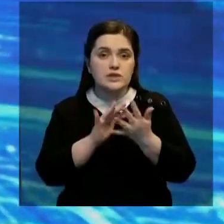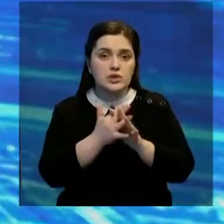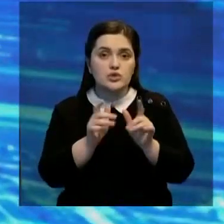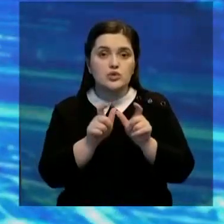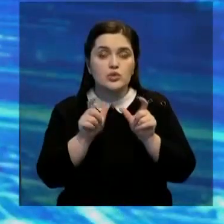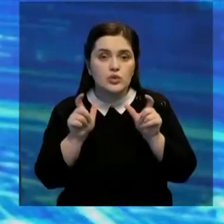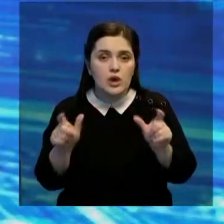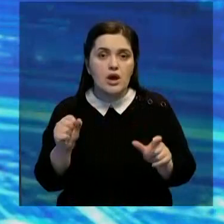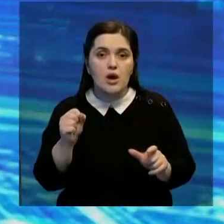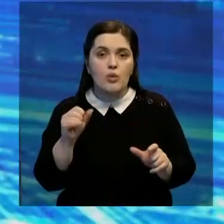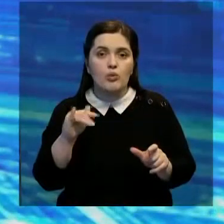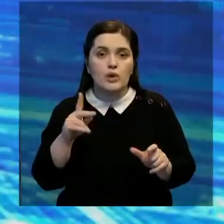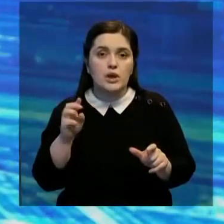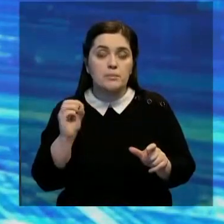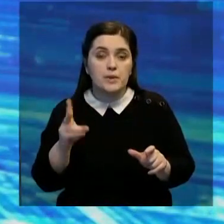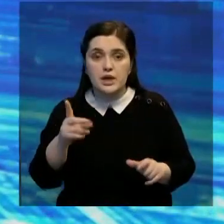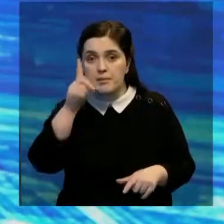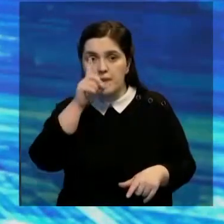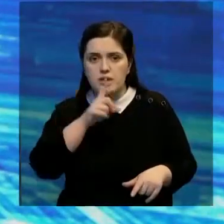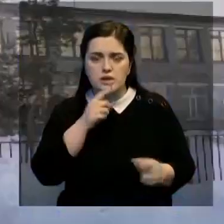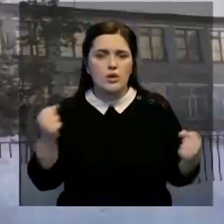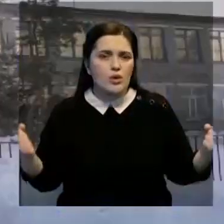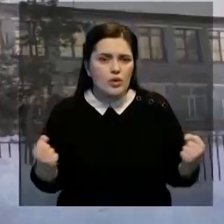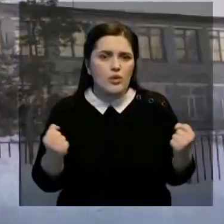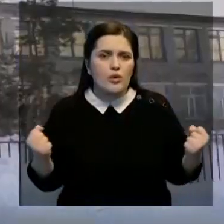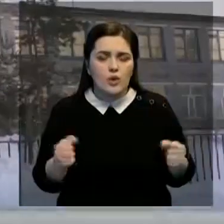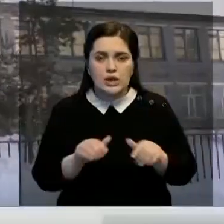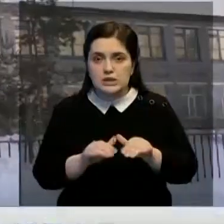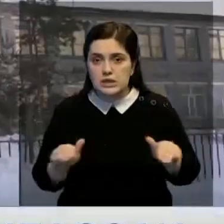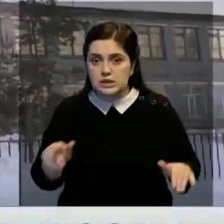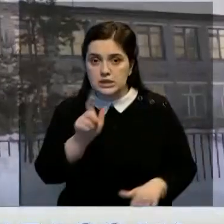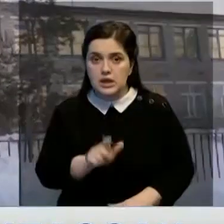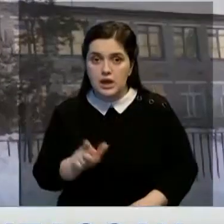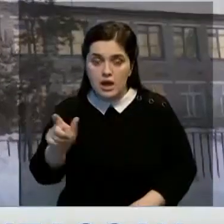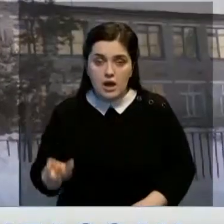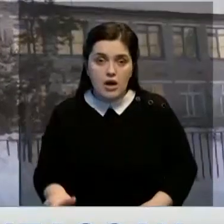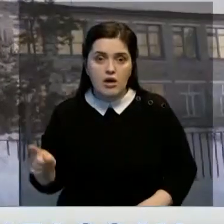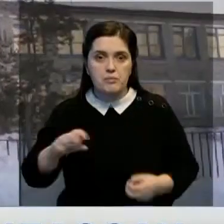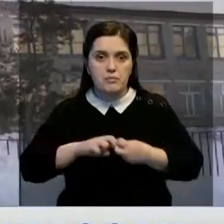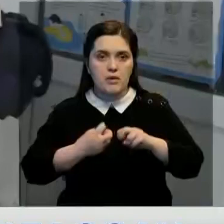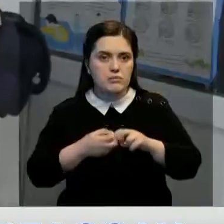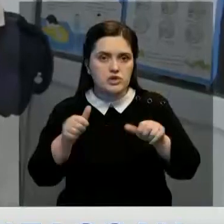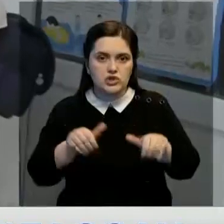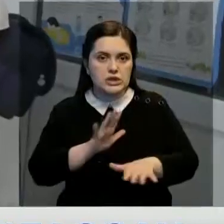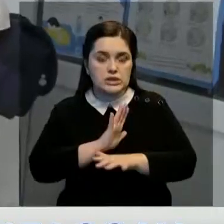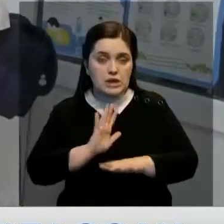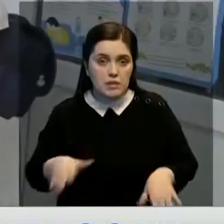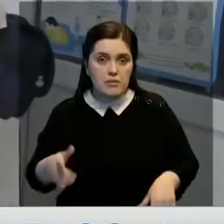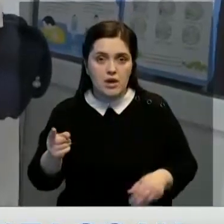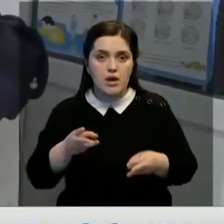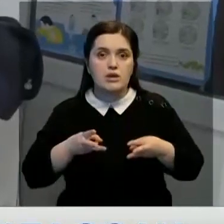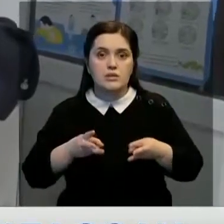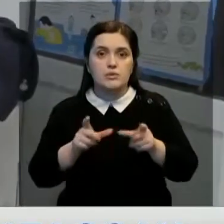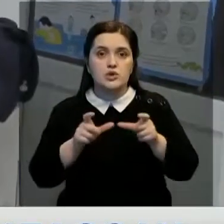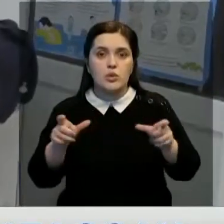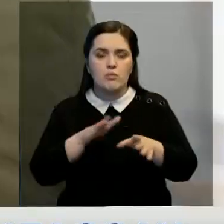сельской школе села Ауэльбек больше месяца мерзли ученики. Существующую проблему чиновники не решали, пока отопительная система